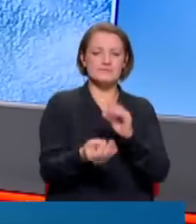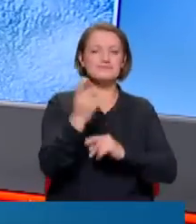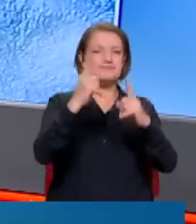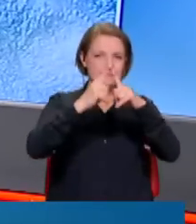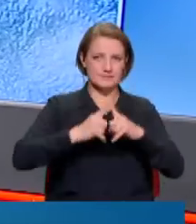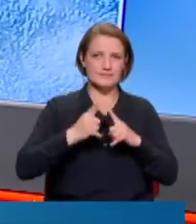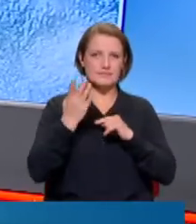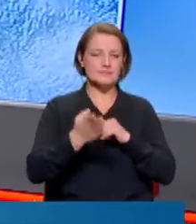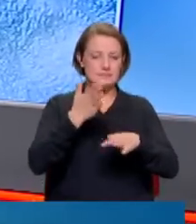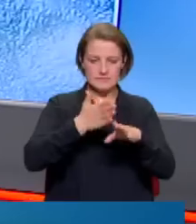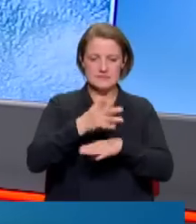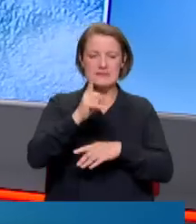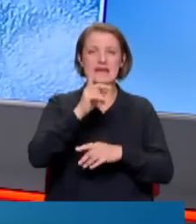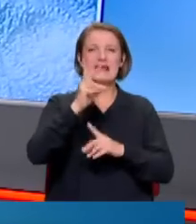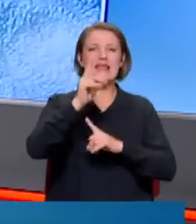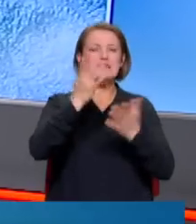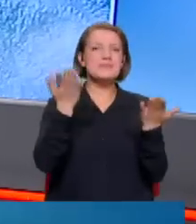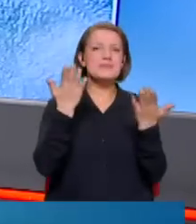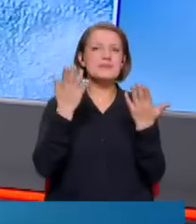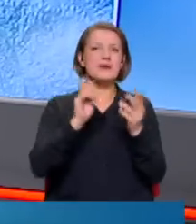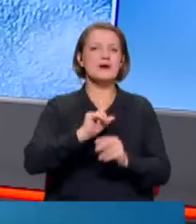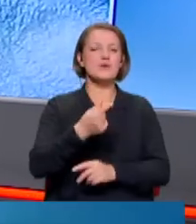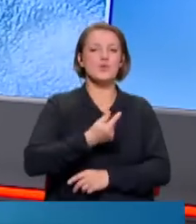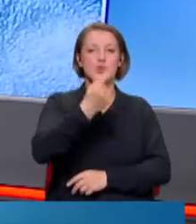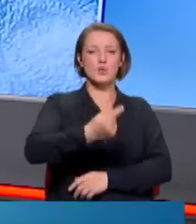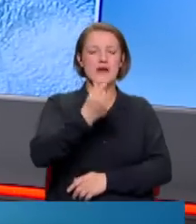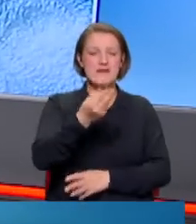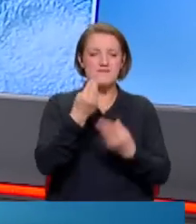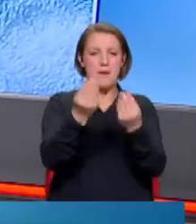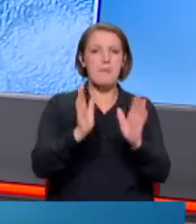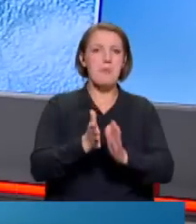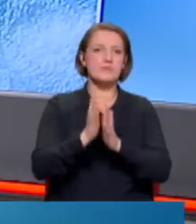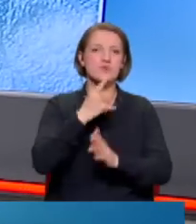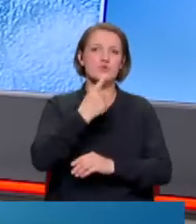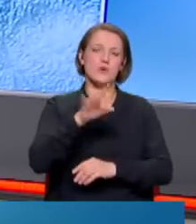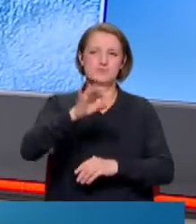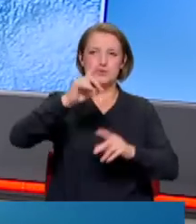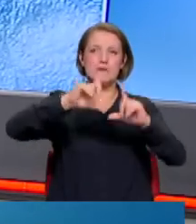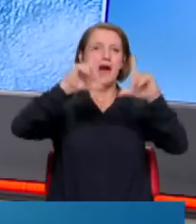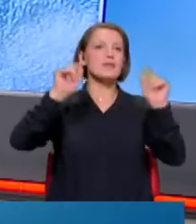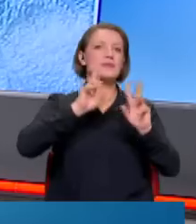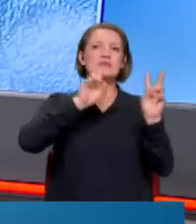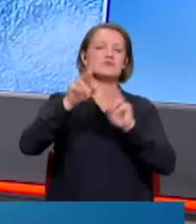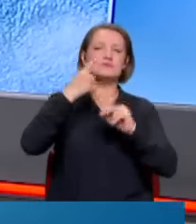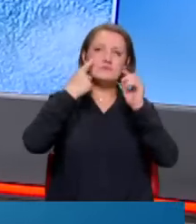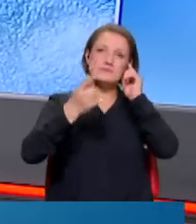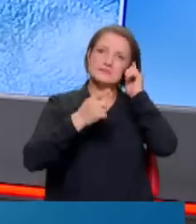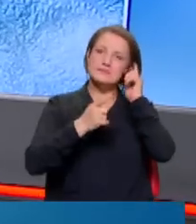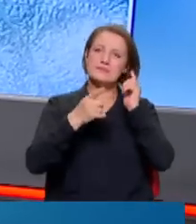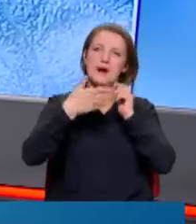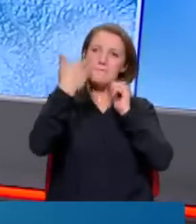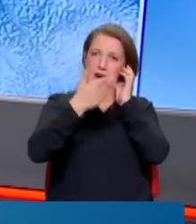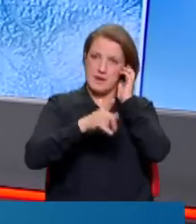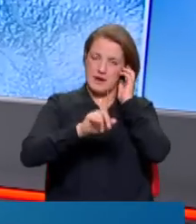Eee Aslında iklimin alarm vermeye devam ettiğini söylüyor sevgili izleyenler bugünün haritası ne söylüyor bugünün haritası